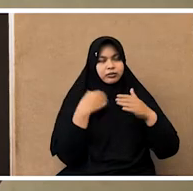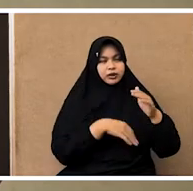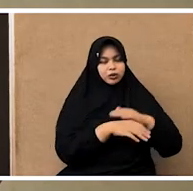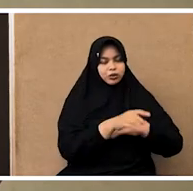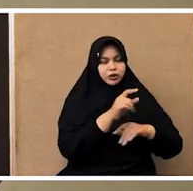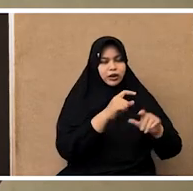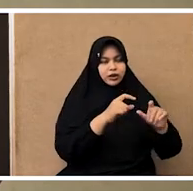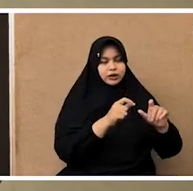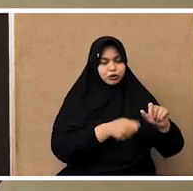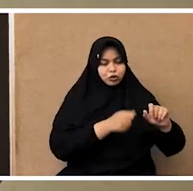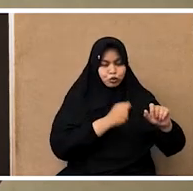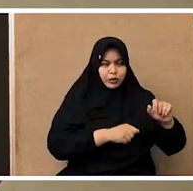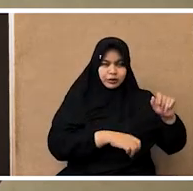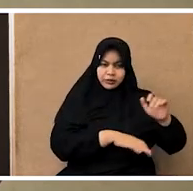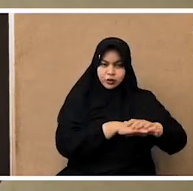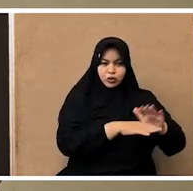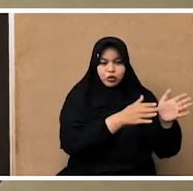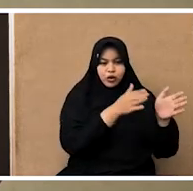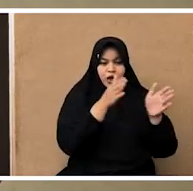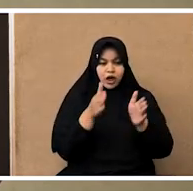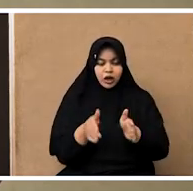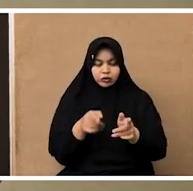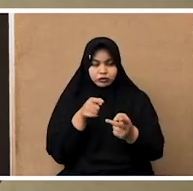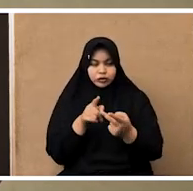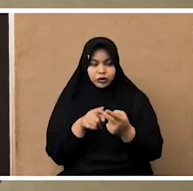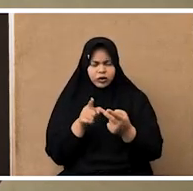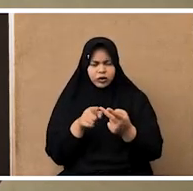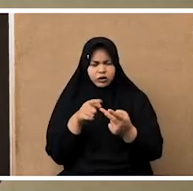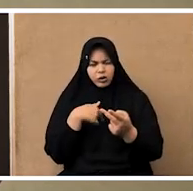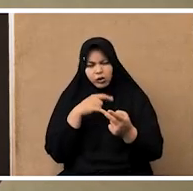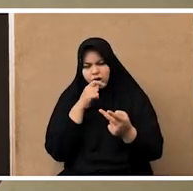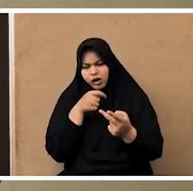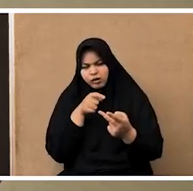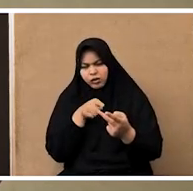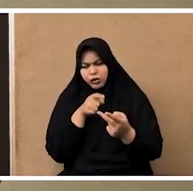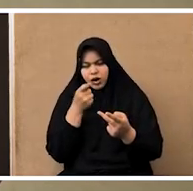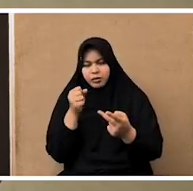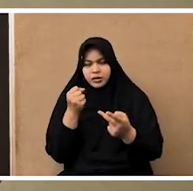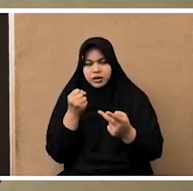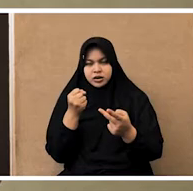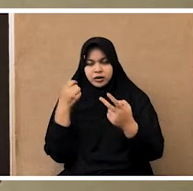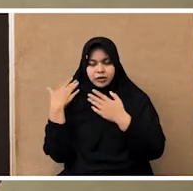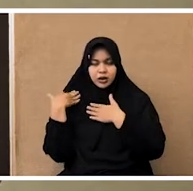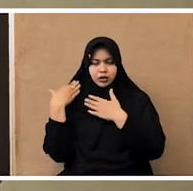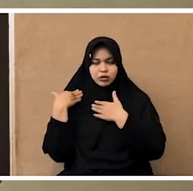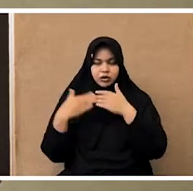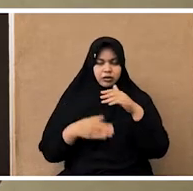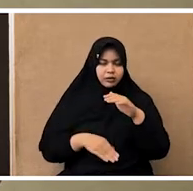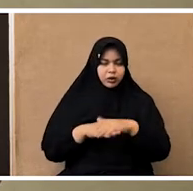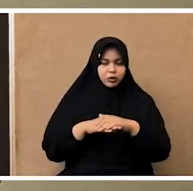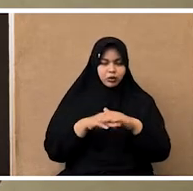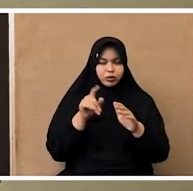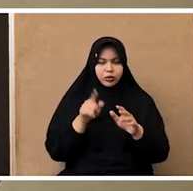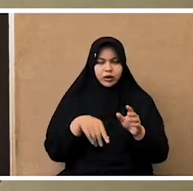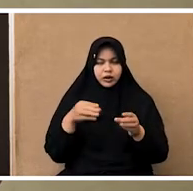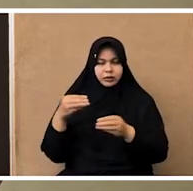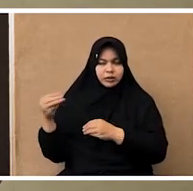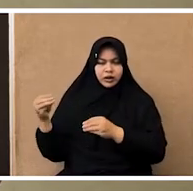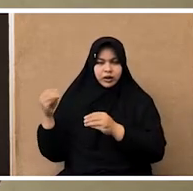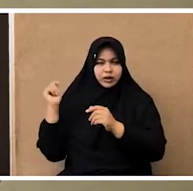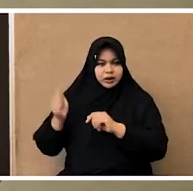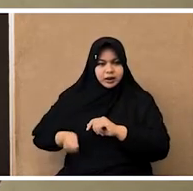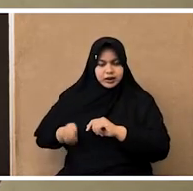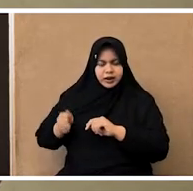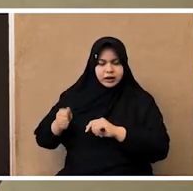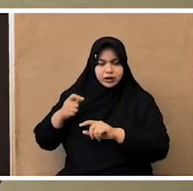kalau misalkan dianggap tidak apa dianggap tidak bisa bertanggung jawab secara penuh maka dikurangi